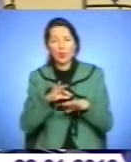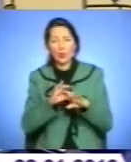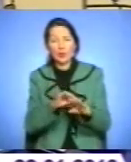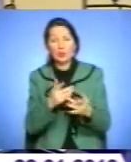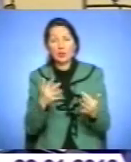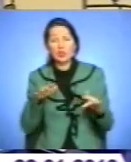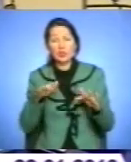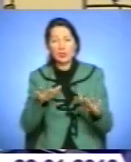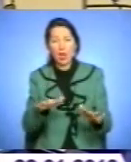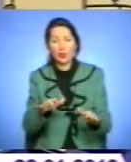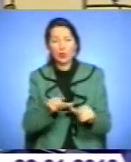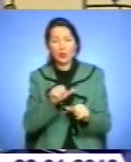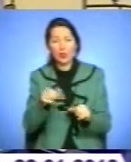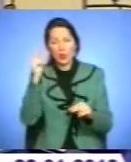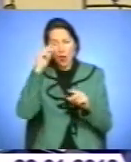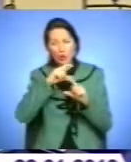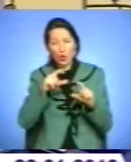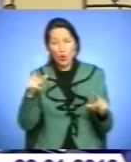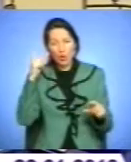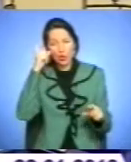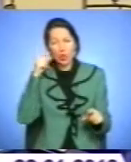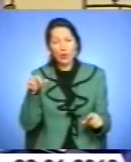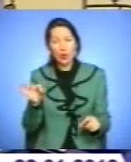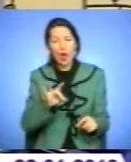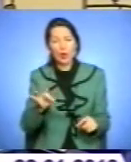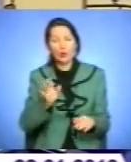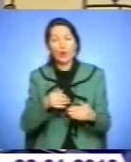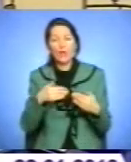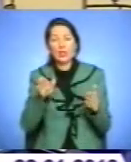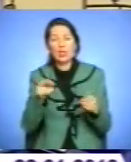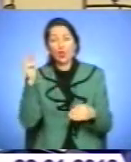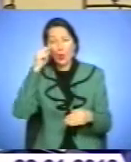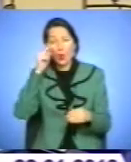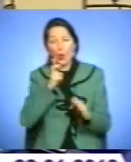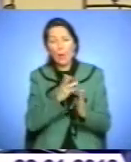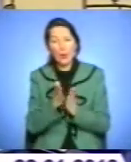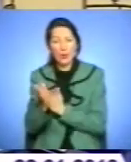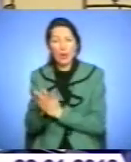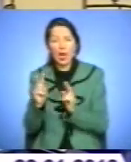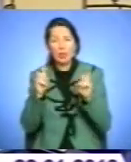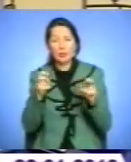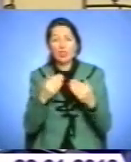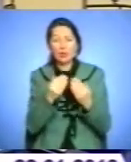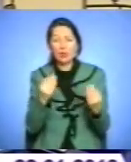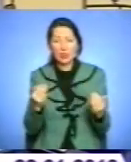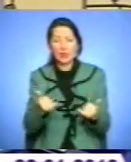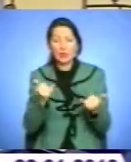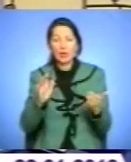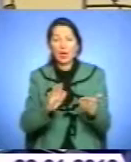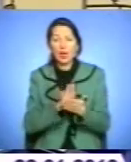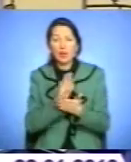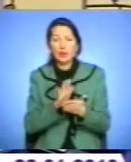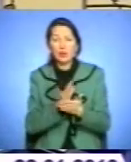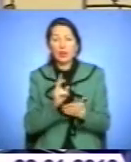школах Чусківського району проводяться відкриті уроки, в бібліотеках тематичні виставки. Для вістей ДТБ